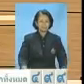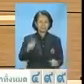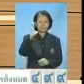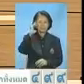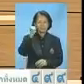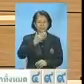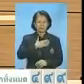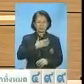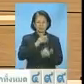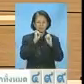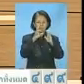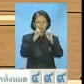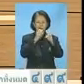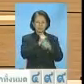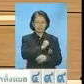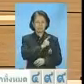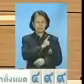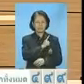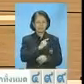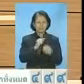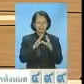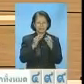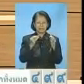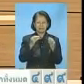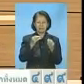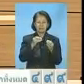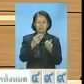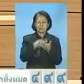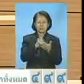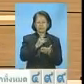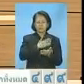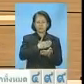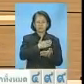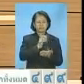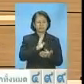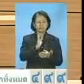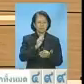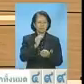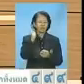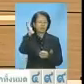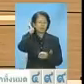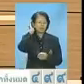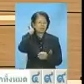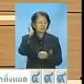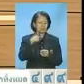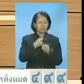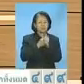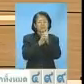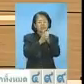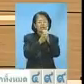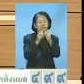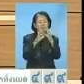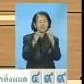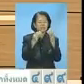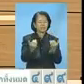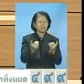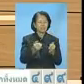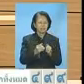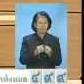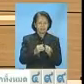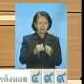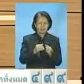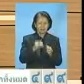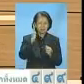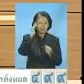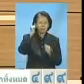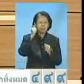เดือนเรื่องที่ผมพูดไม่เป็นประโยชน์กับผมเท่าไหร่แต่จะบอกให้ท่านรู้ว่าท่านฟังผมหน่อยว่าผมติดตามเรื่องนี้มาตั้งแต่เมื่อไหร่พ่อ